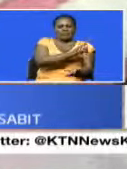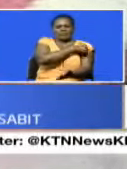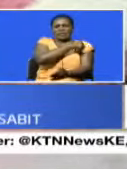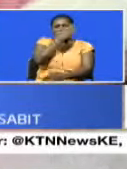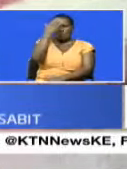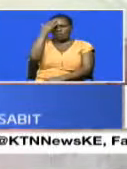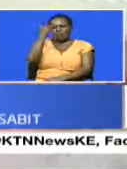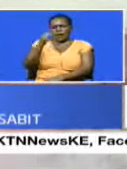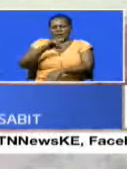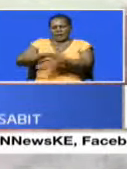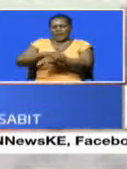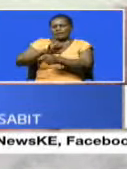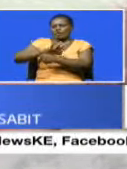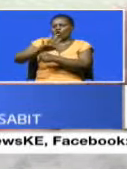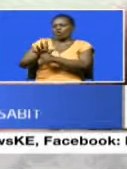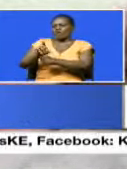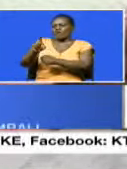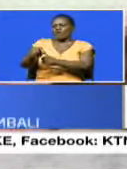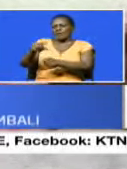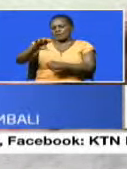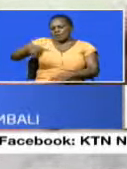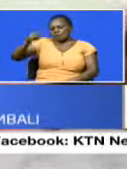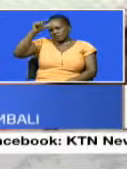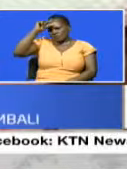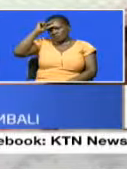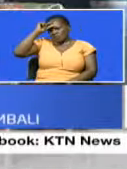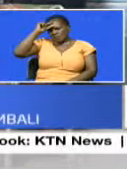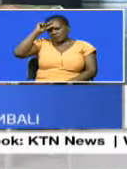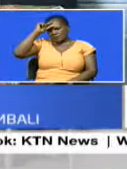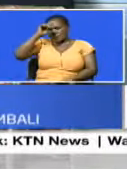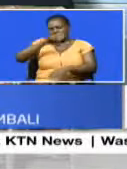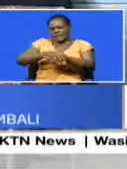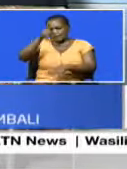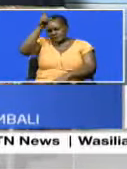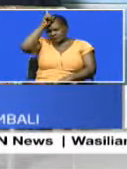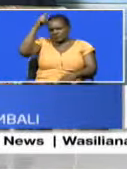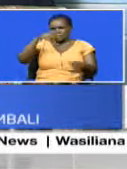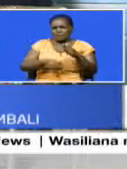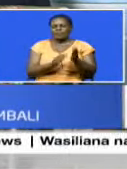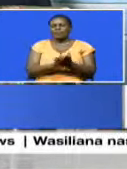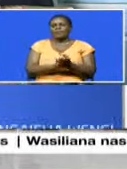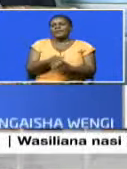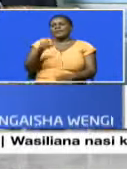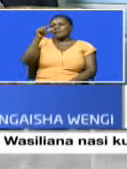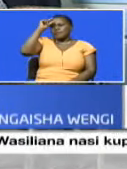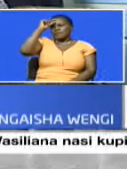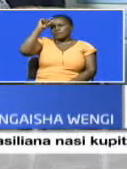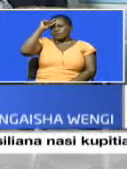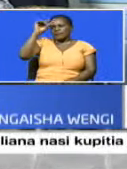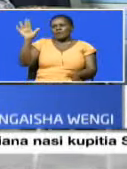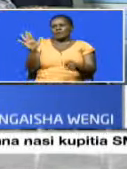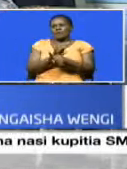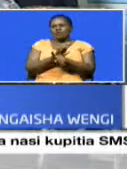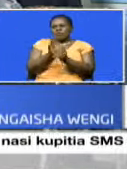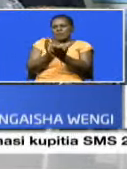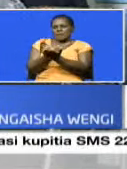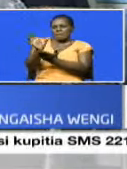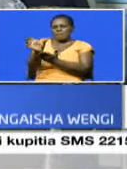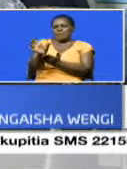ya kupatwa na corona, serikali ya kaunti imekuwa ikiwafikia mashinani. The government fully